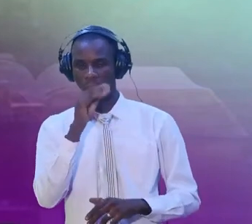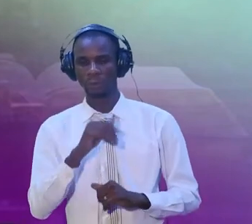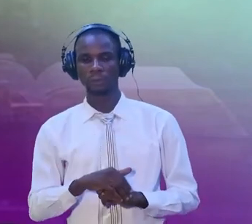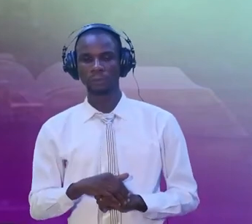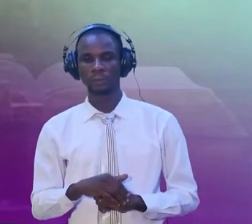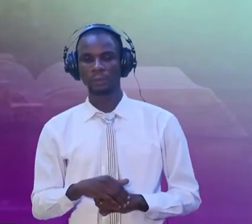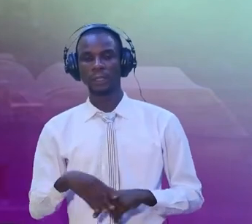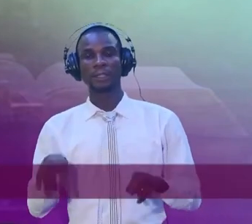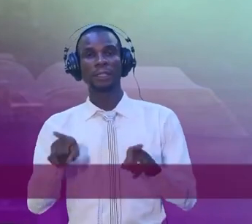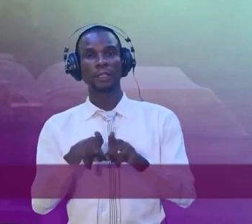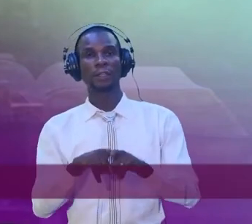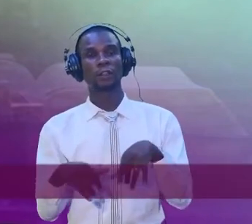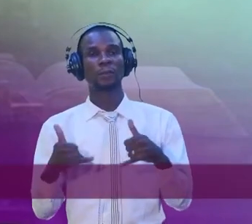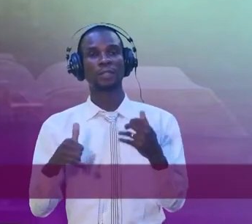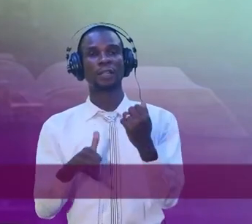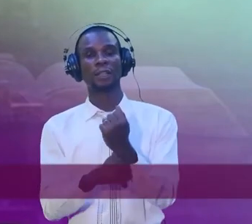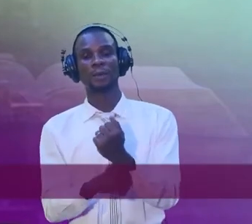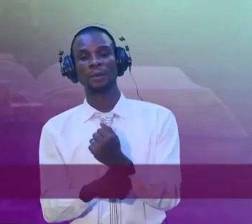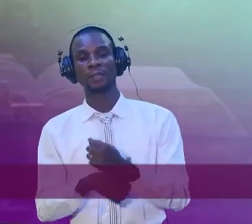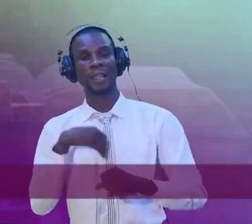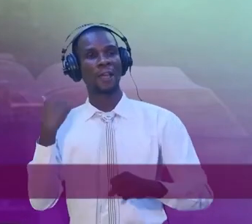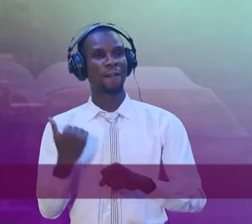Kuongea na wachawi,